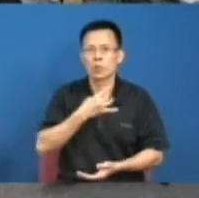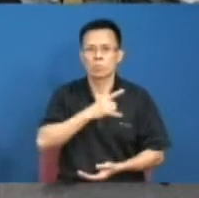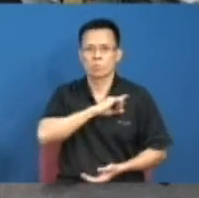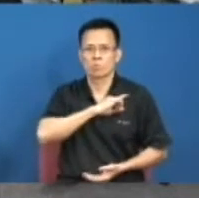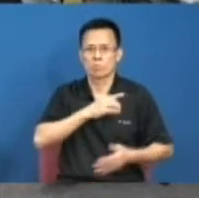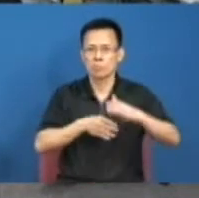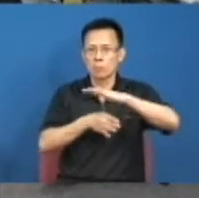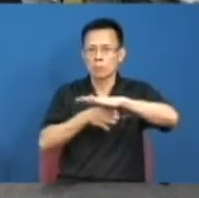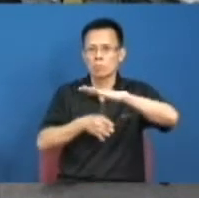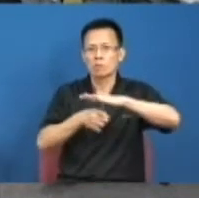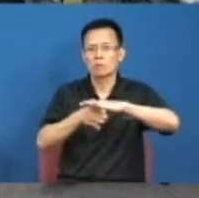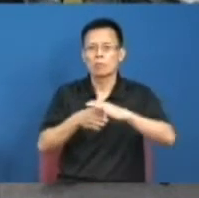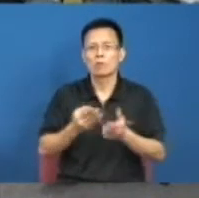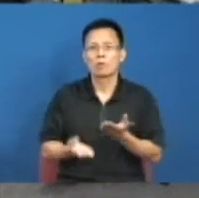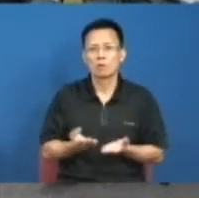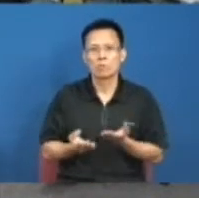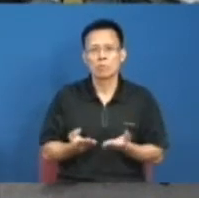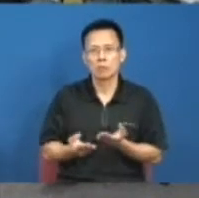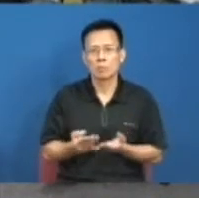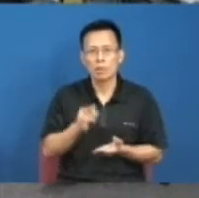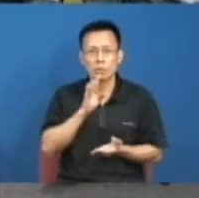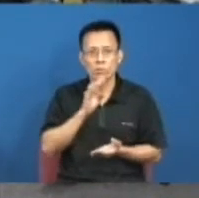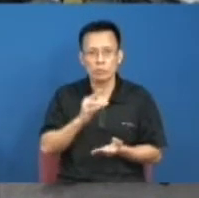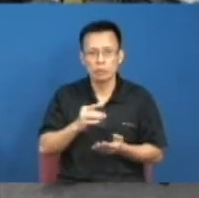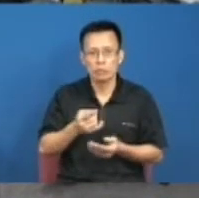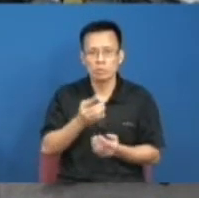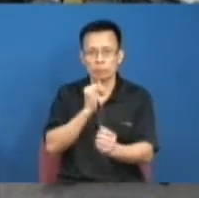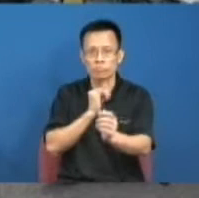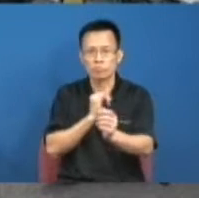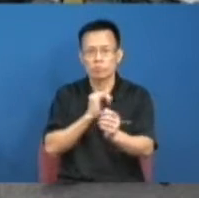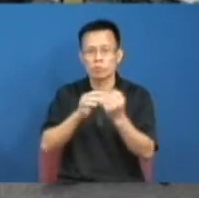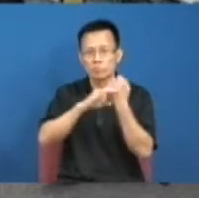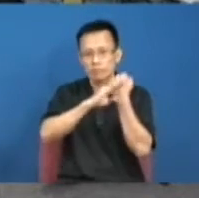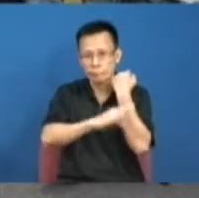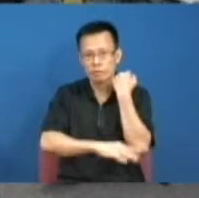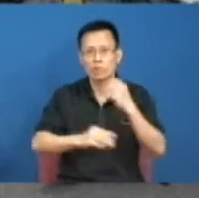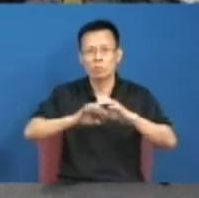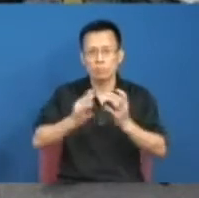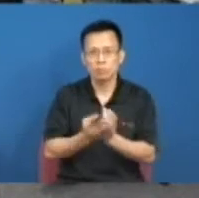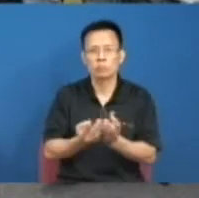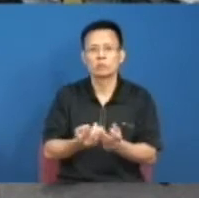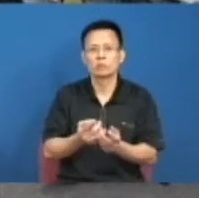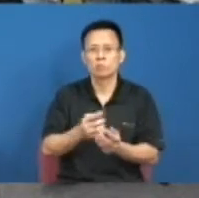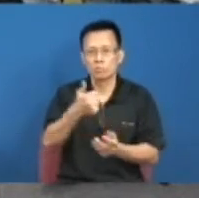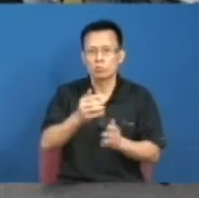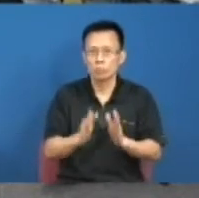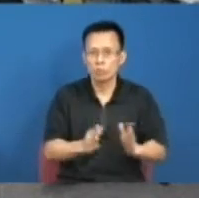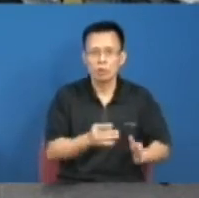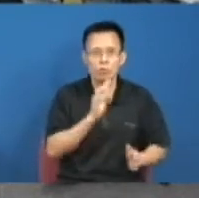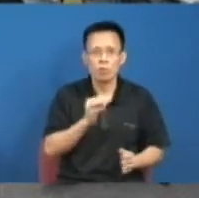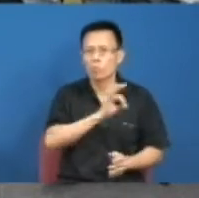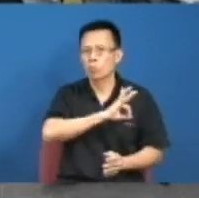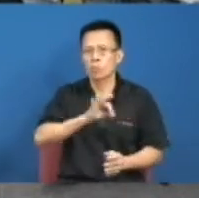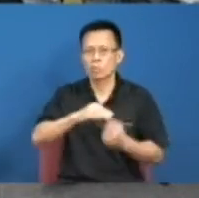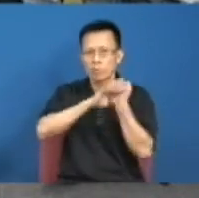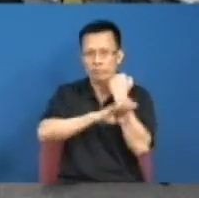阿 Carrie 咁講，咁好多時候咧就如果你話有法團或者有業委會就好做啲啦。如果冇法團仲傷仲難